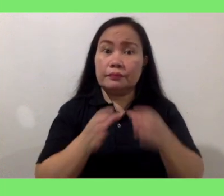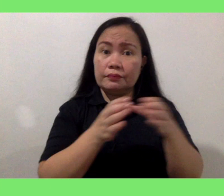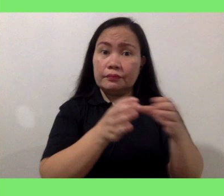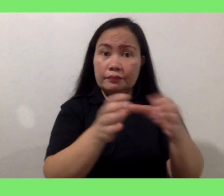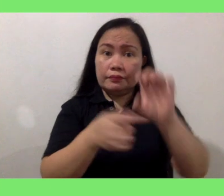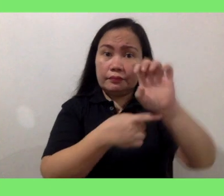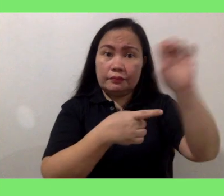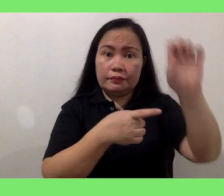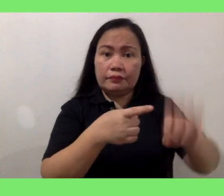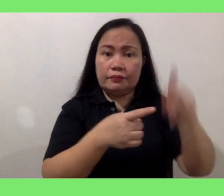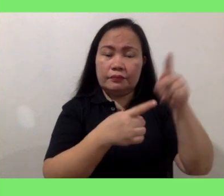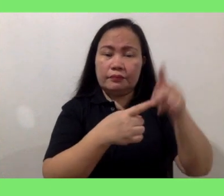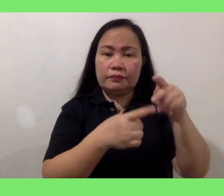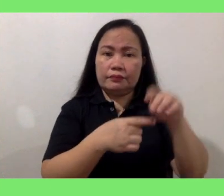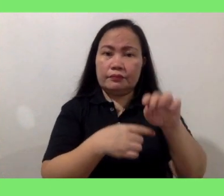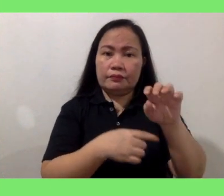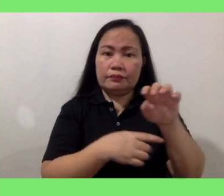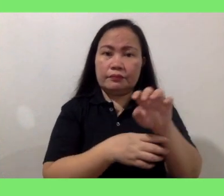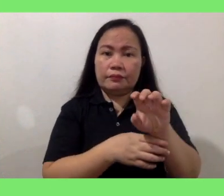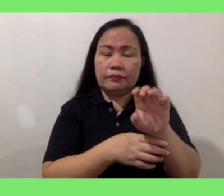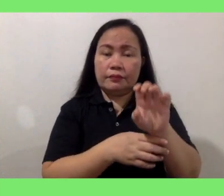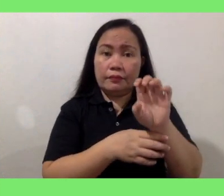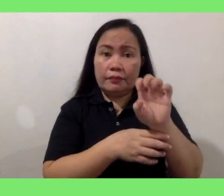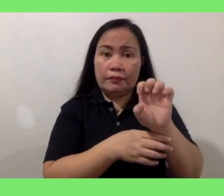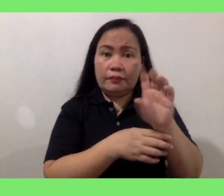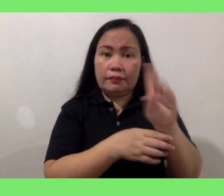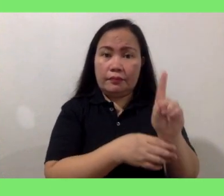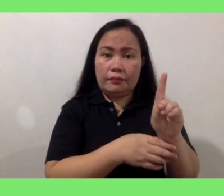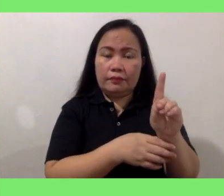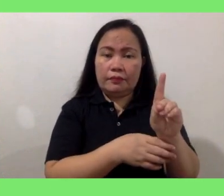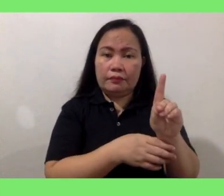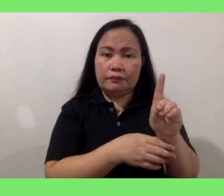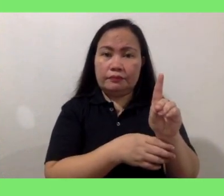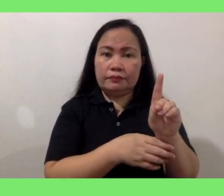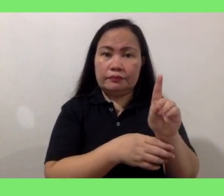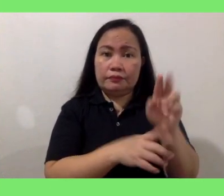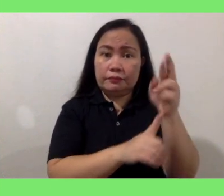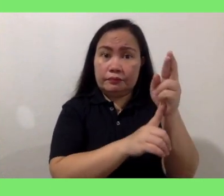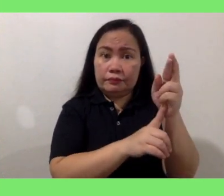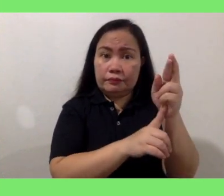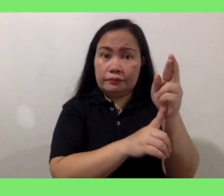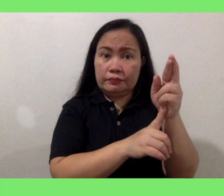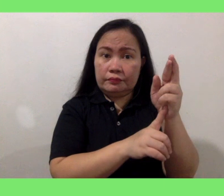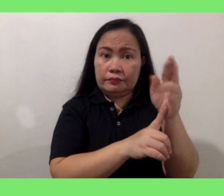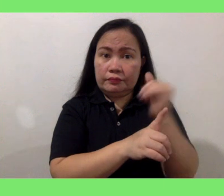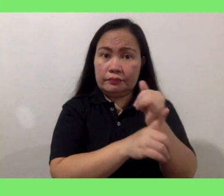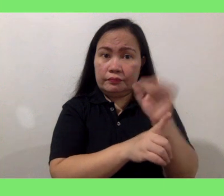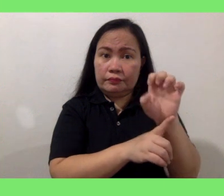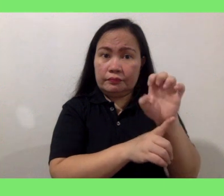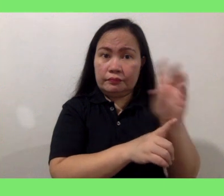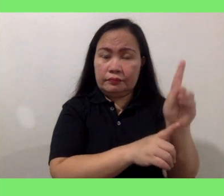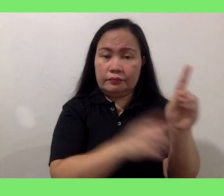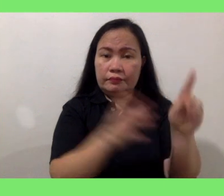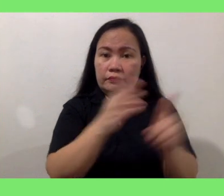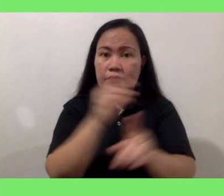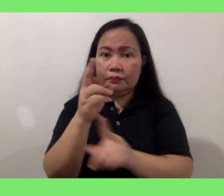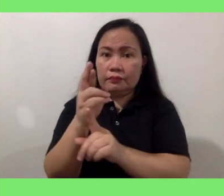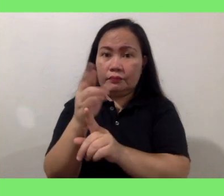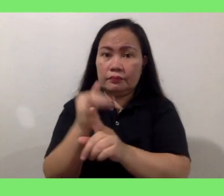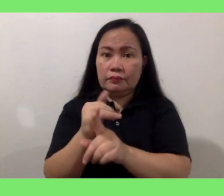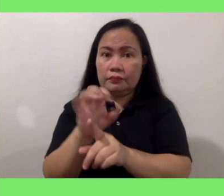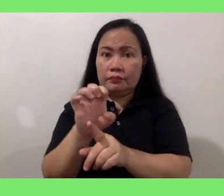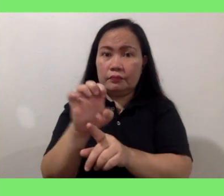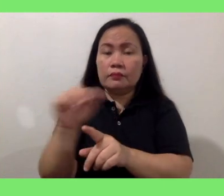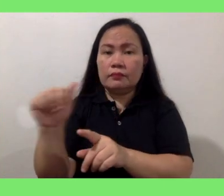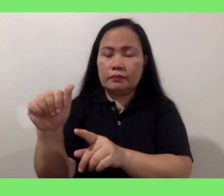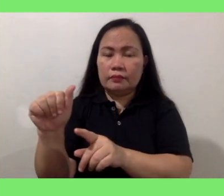po, ang common endpoint niya is E. Okay? So, our opposite rays, ED, ray ED,